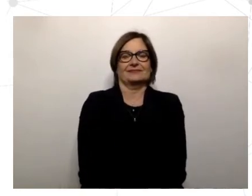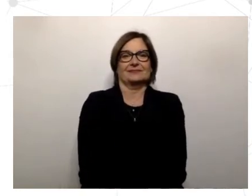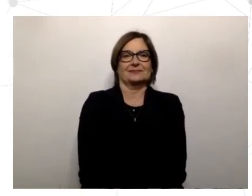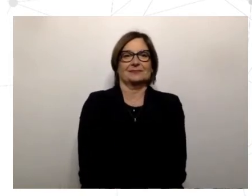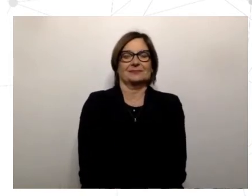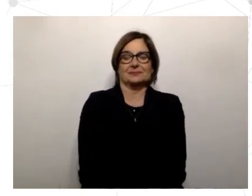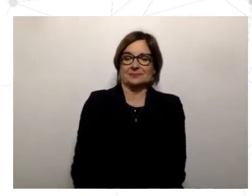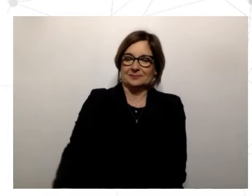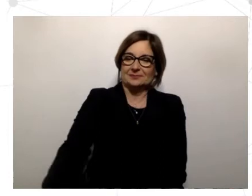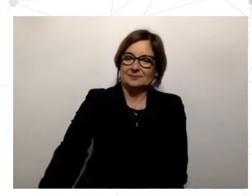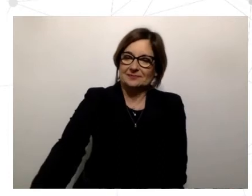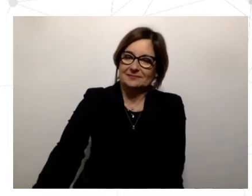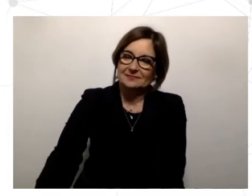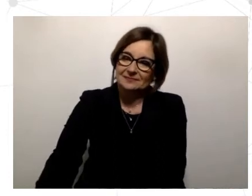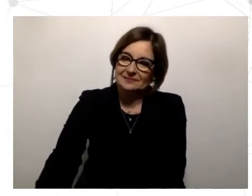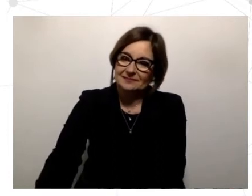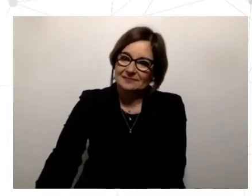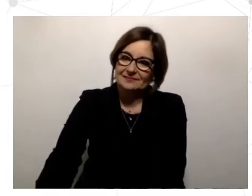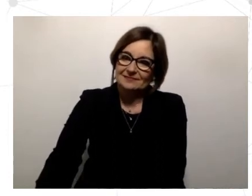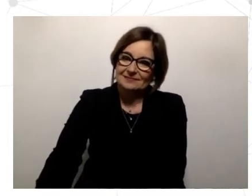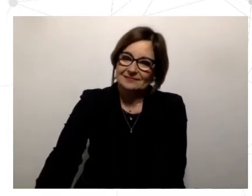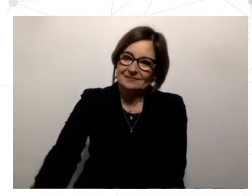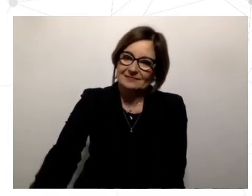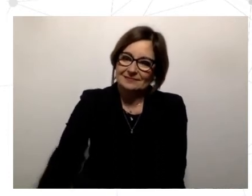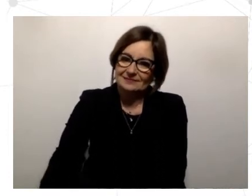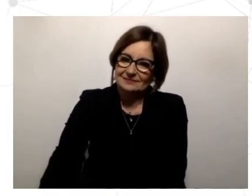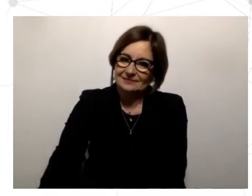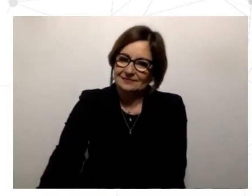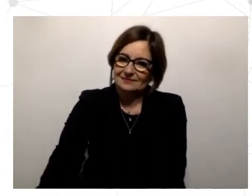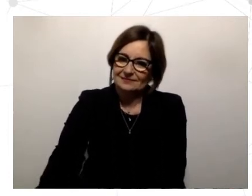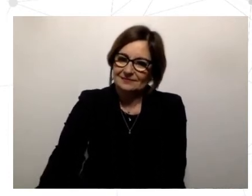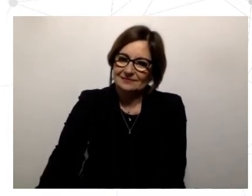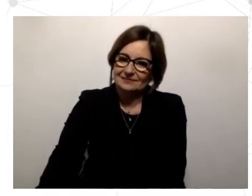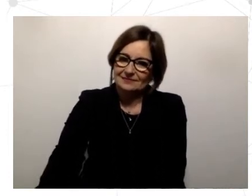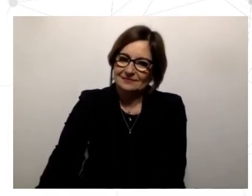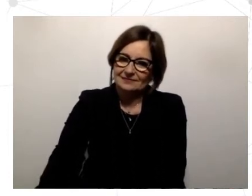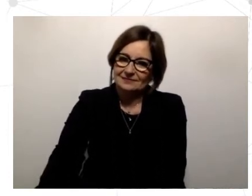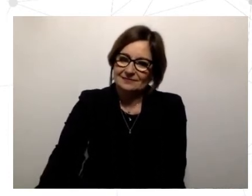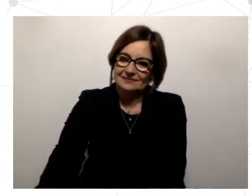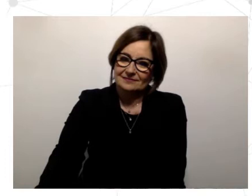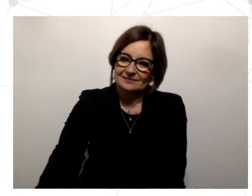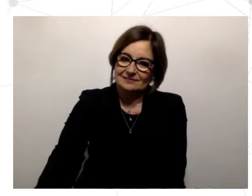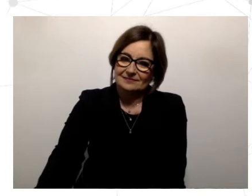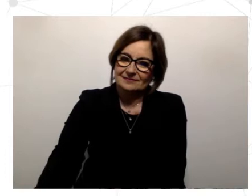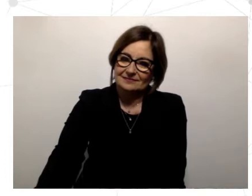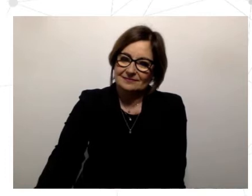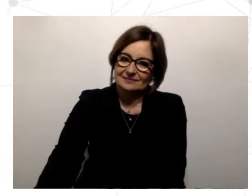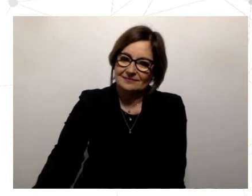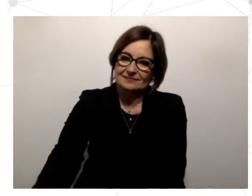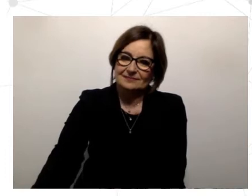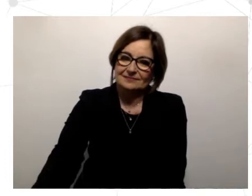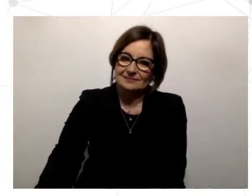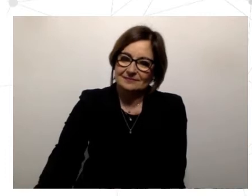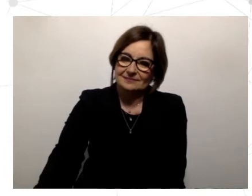really without words, because when we talked previously with Jarnail, he gave us